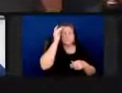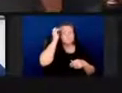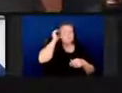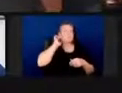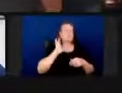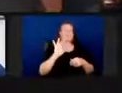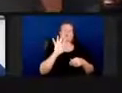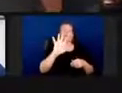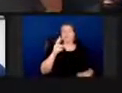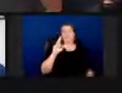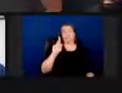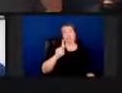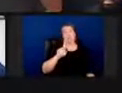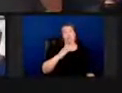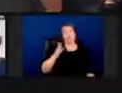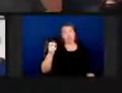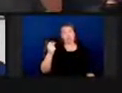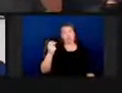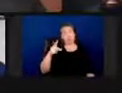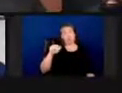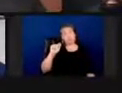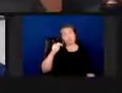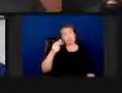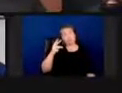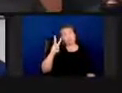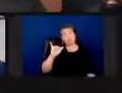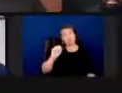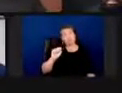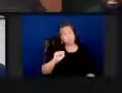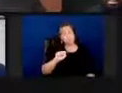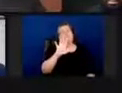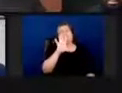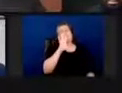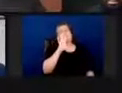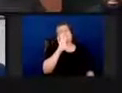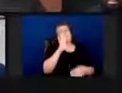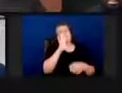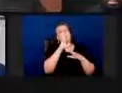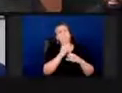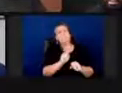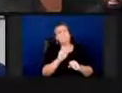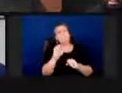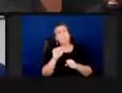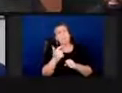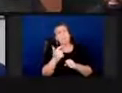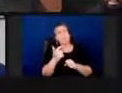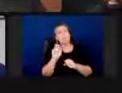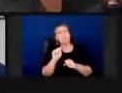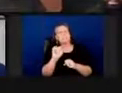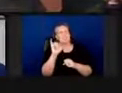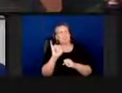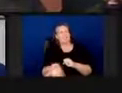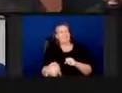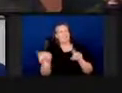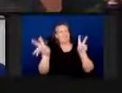Sikutaka kuzungumza kuhusu K-12 pathways. Tunapozungumza kuhusu